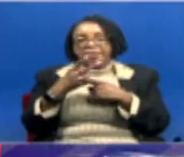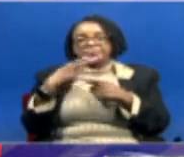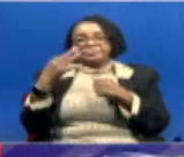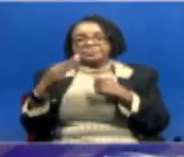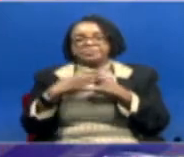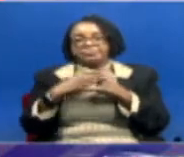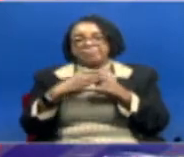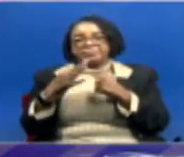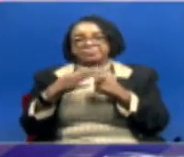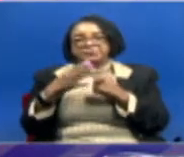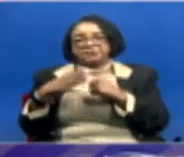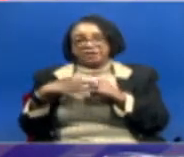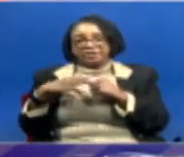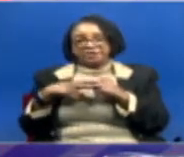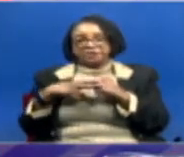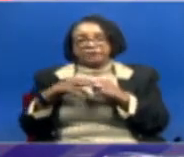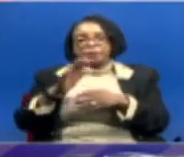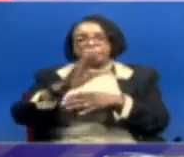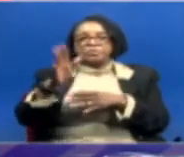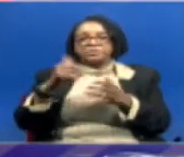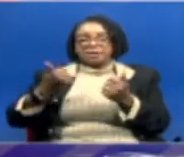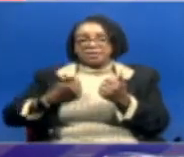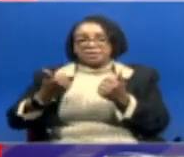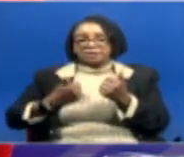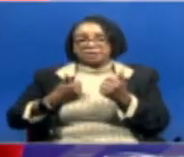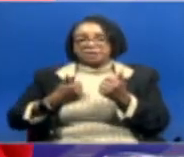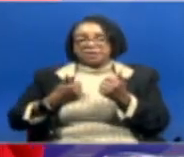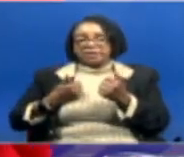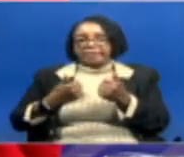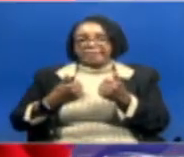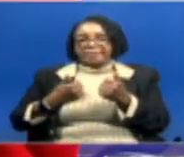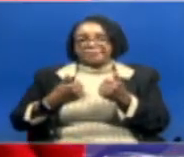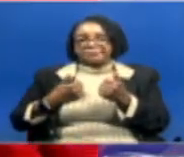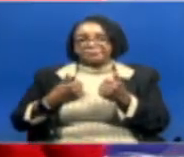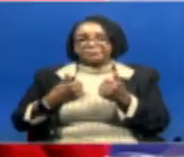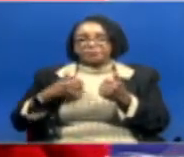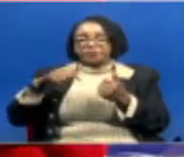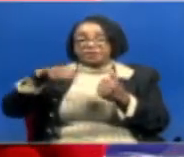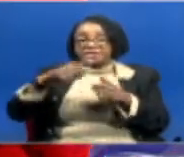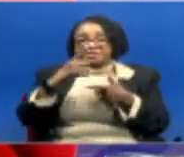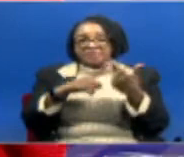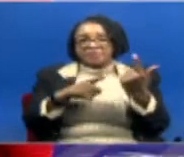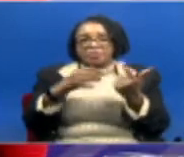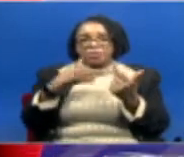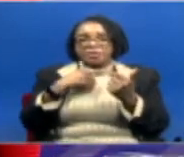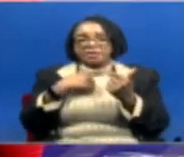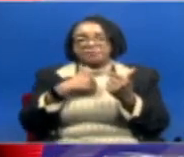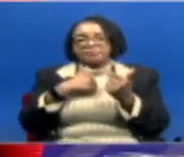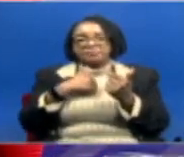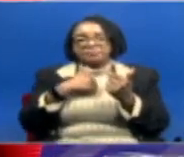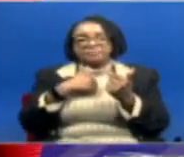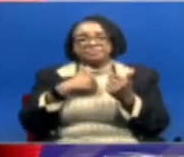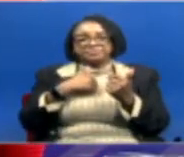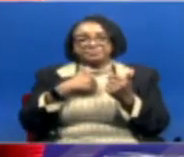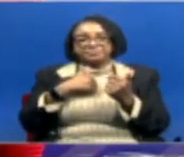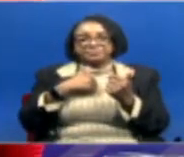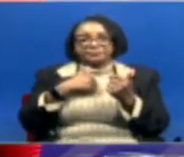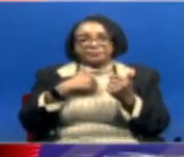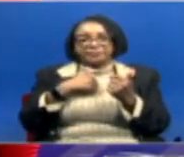t87 kwa wanafunzi wa kike mwaka 2023 wanda mtihani ni wanafunzi